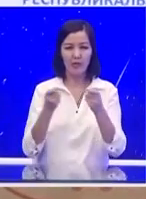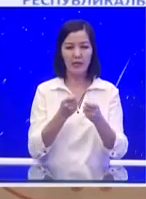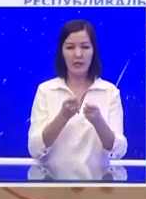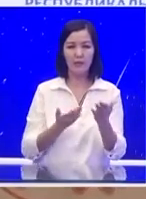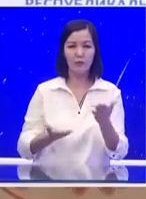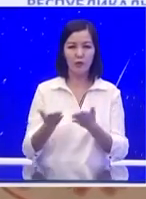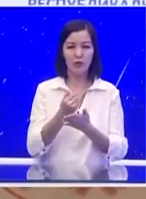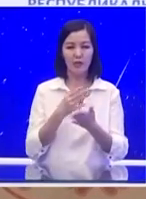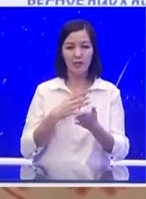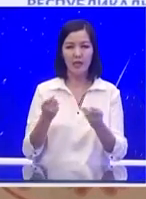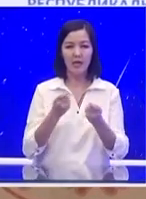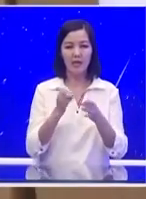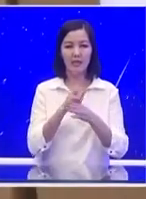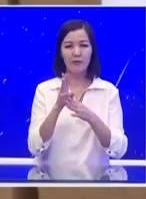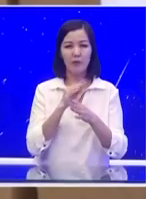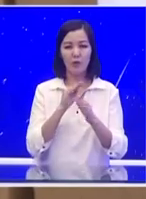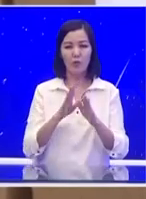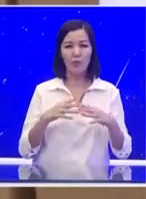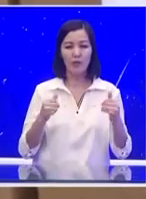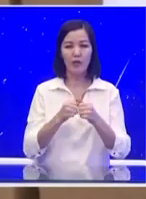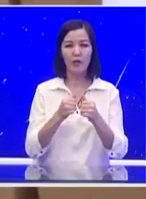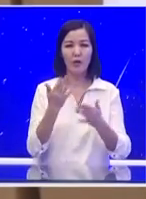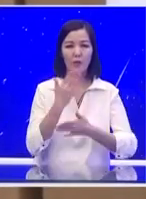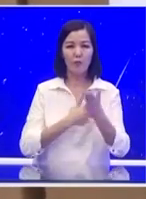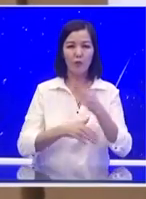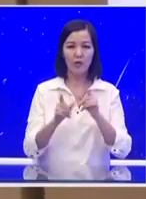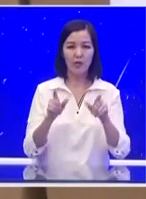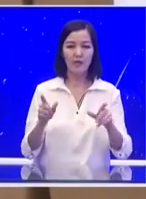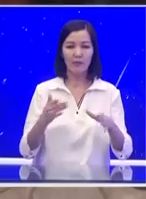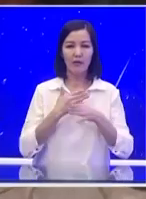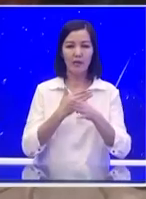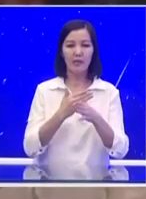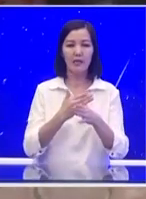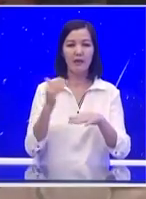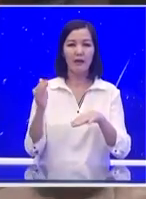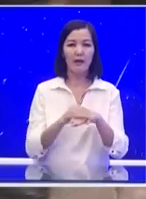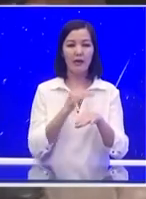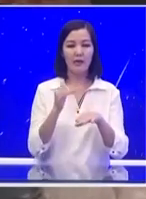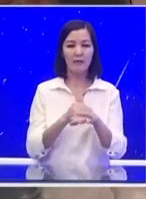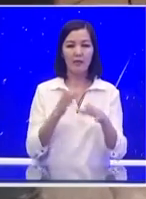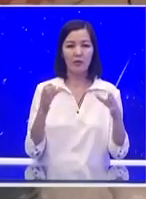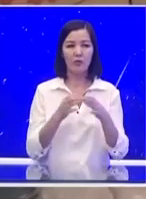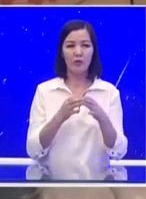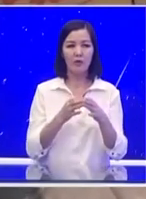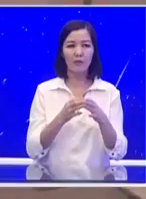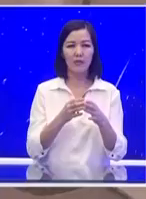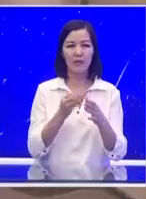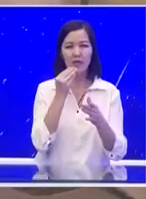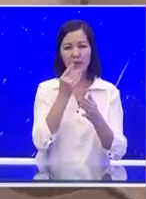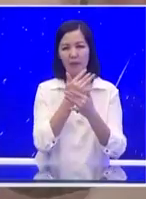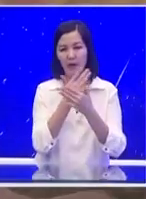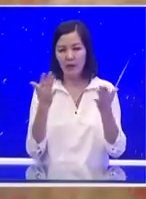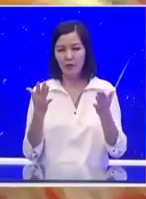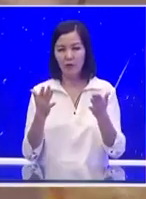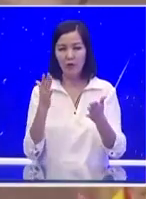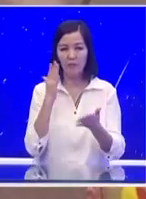орталығындағы аз қамтылған және көп балалы жанұялар мен мүгедек жандарға арналған. Яғни қайырымдылық қорабында ас бұршақ, түтік кеспе,